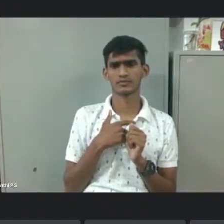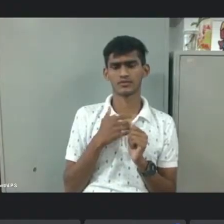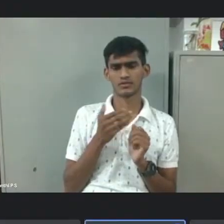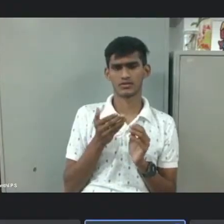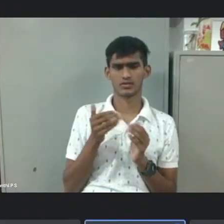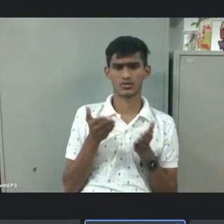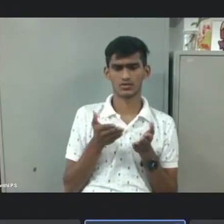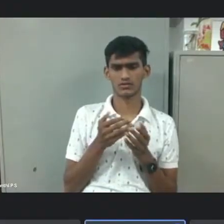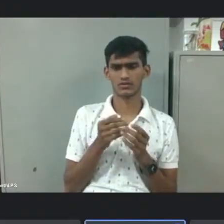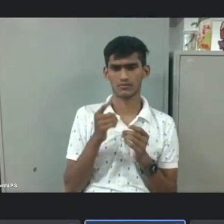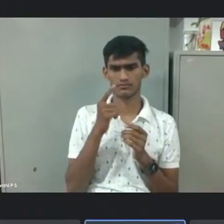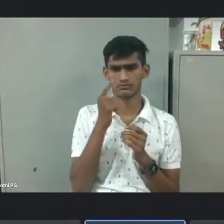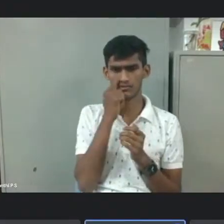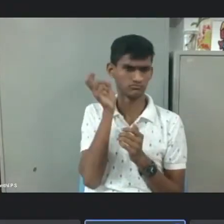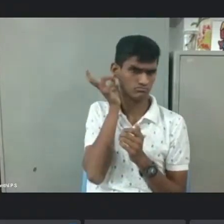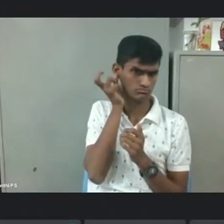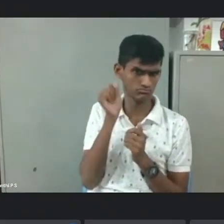ഹലോ, കേൾക്കാവോ അമ്മ?